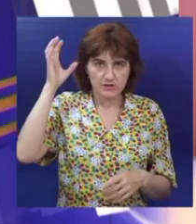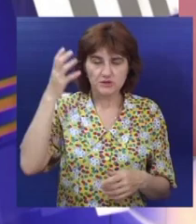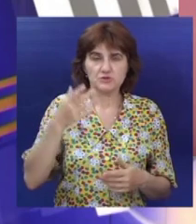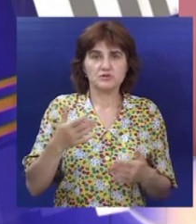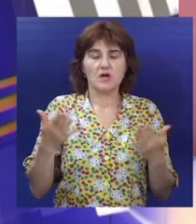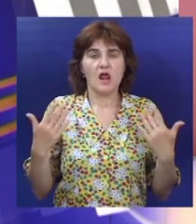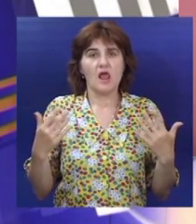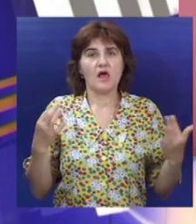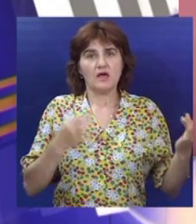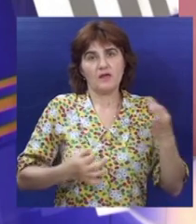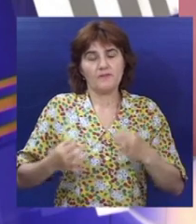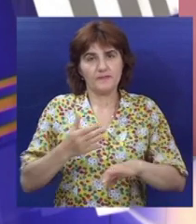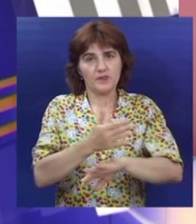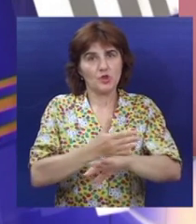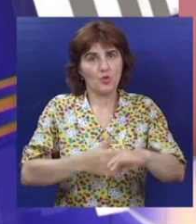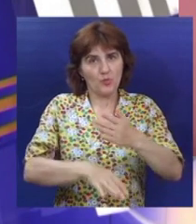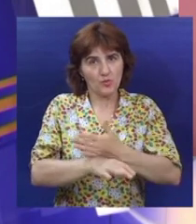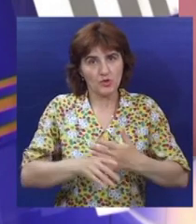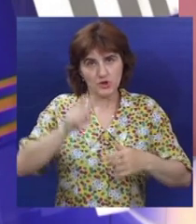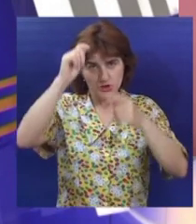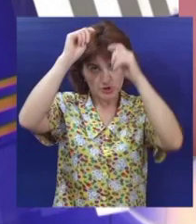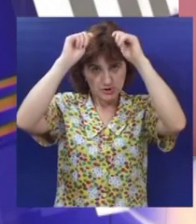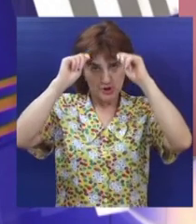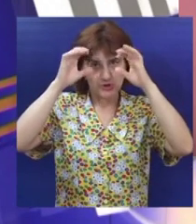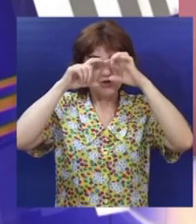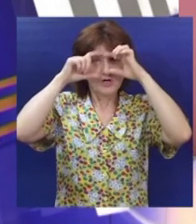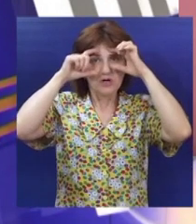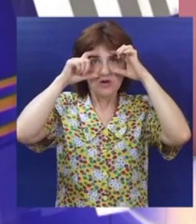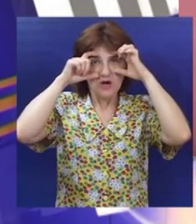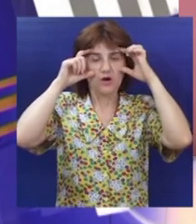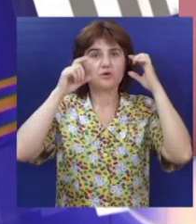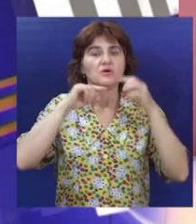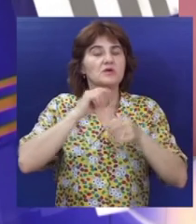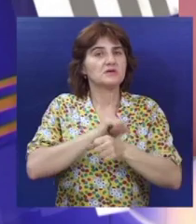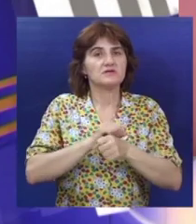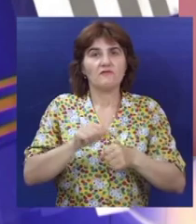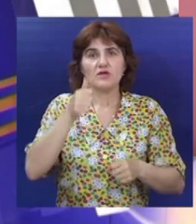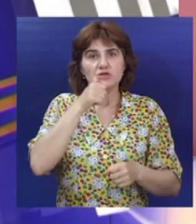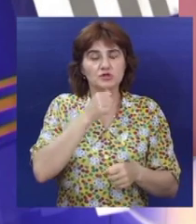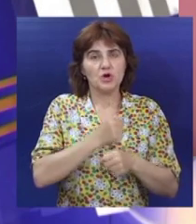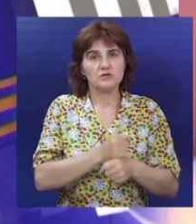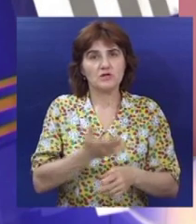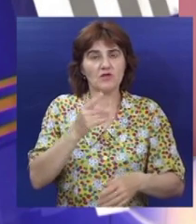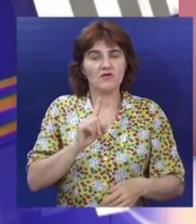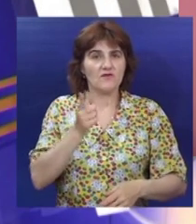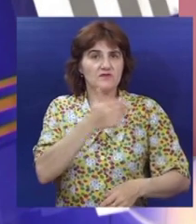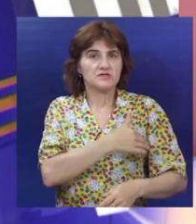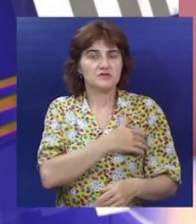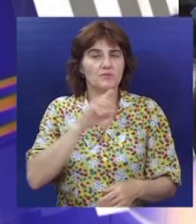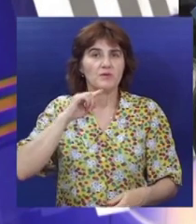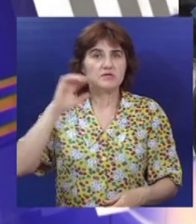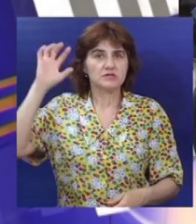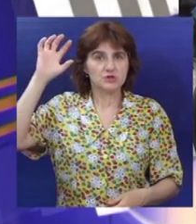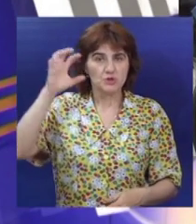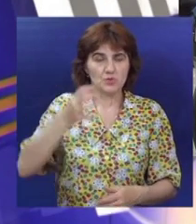sunčanje, obavezno lagana garderoba sa dugim rukavima, šeširi, naočare i sve ono što će ih zaštititi od ovako velikih temperatura